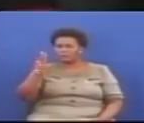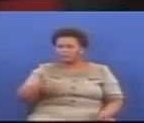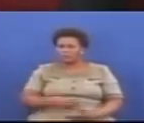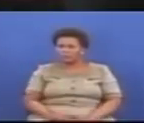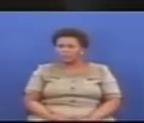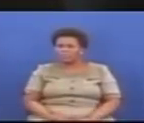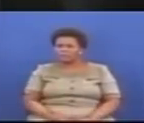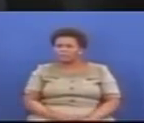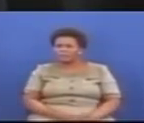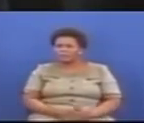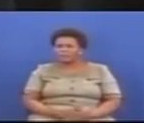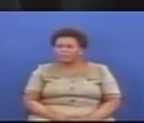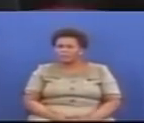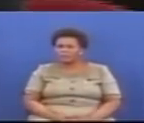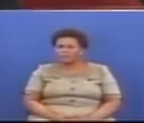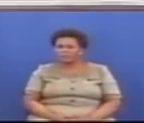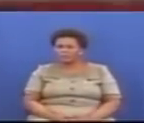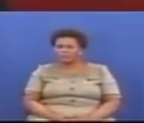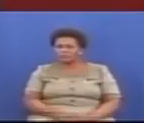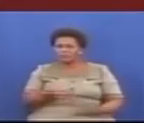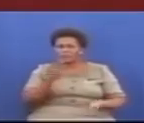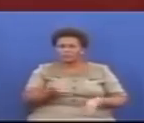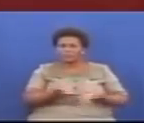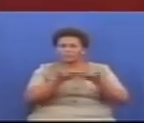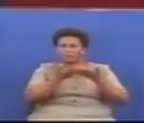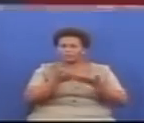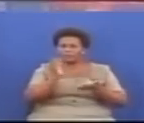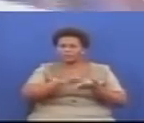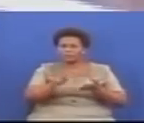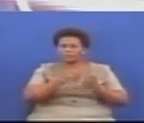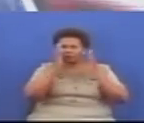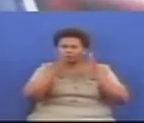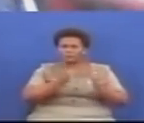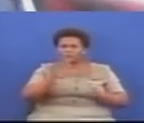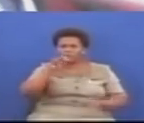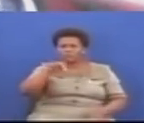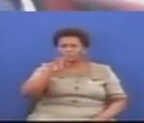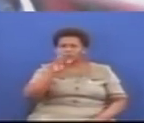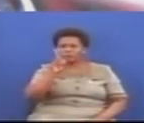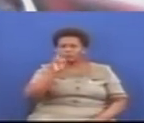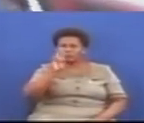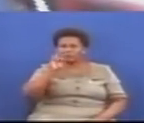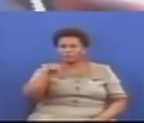Karibu sana. Naibu Katibu Mkuu ndugu Adolf Ndunguru.